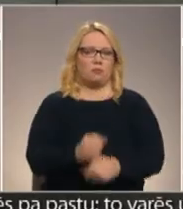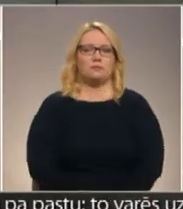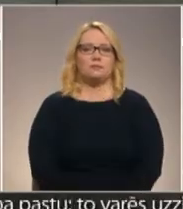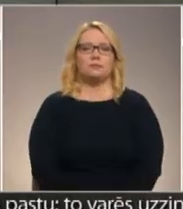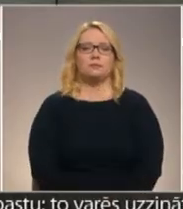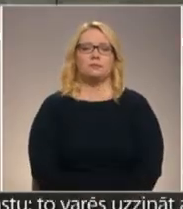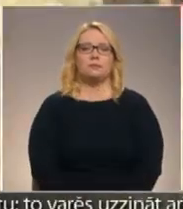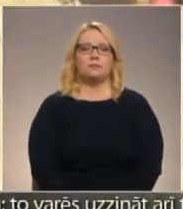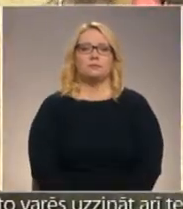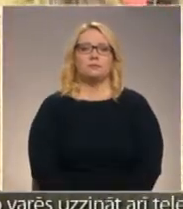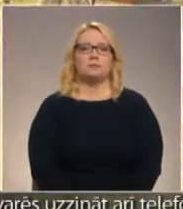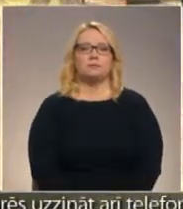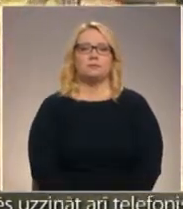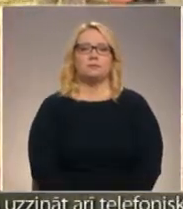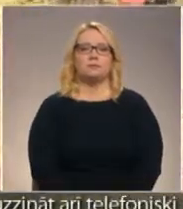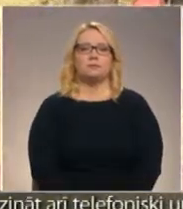Paumana.